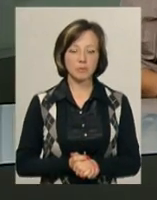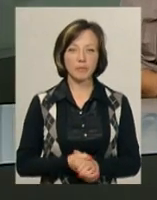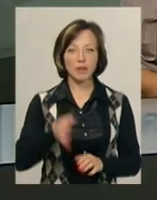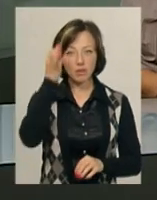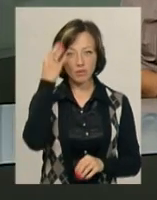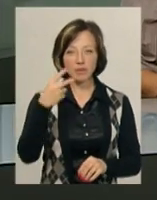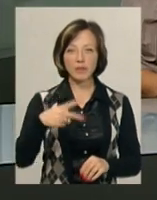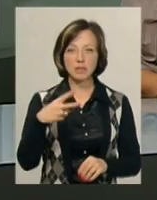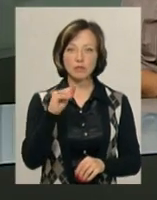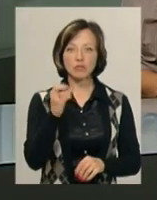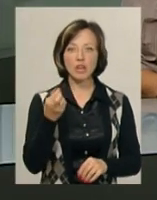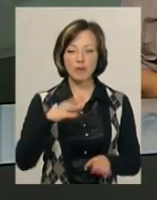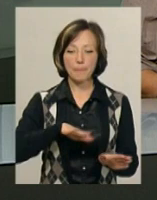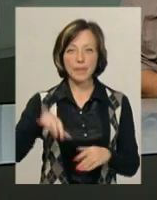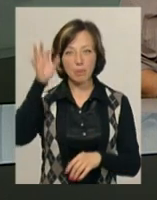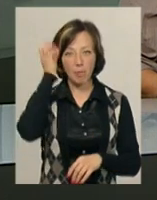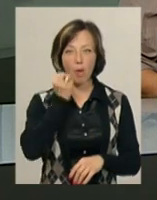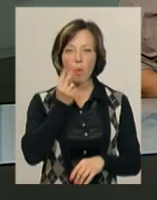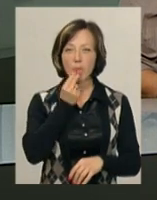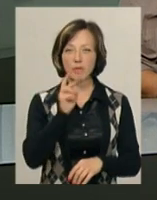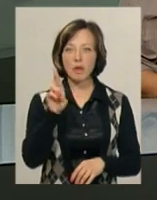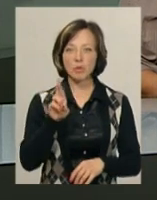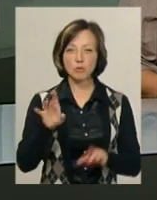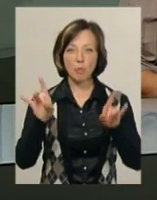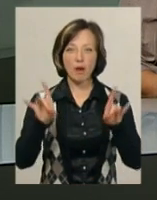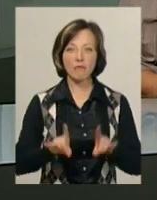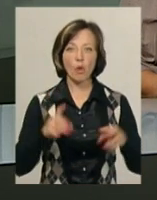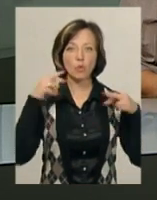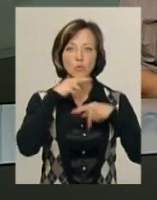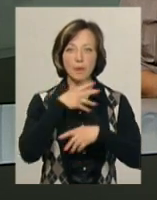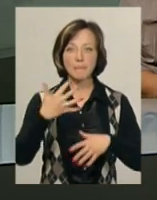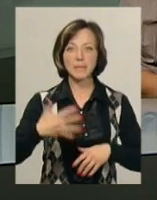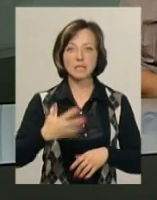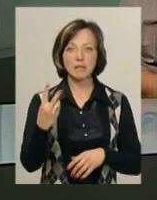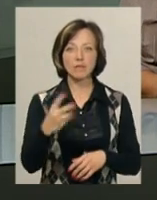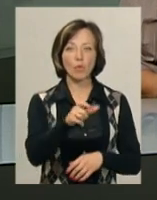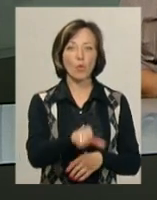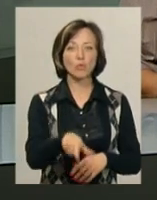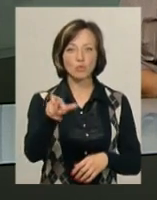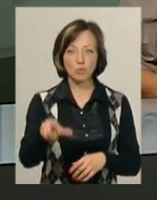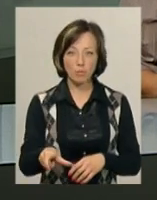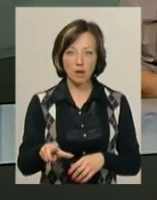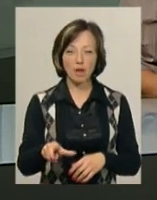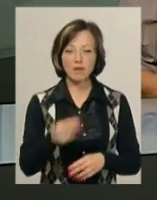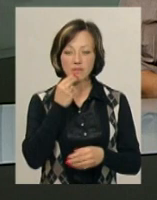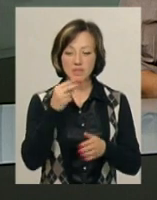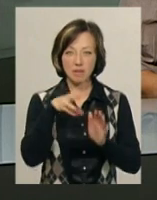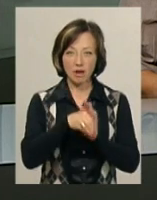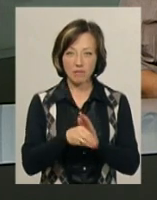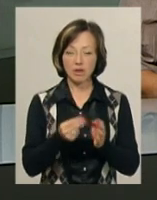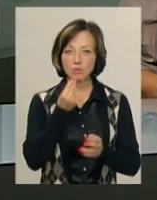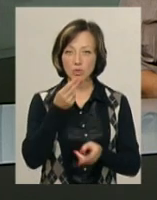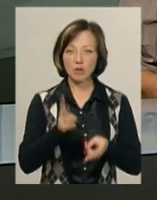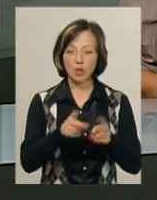Нагадаємо, 20 червня після поминальних обідів у Ярмолинецькому кафе отруїлися 52 особи. У стравах, які споживали